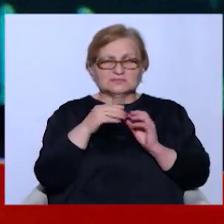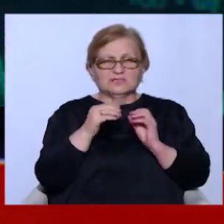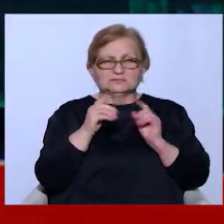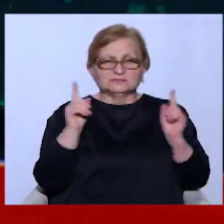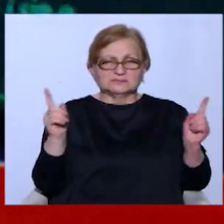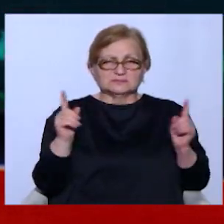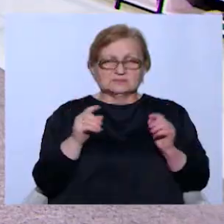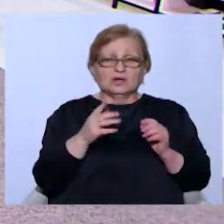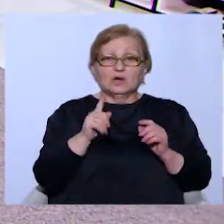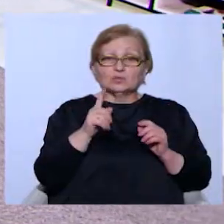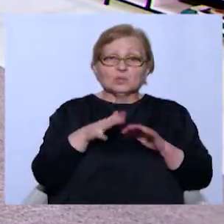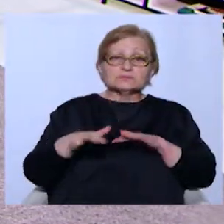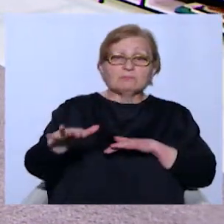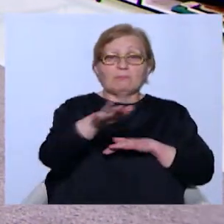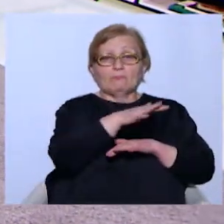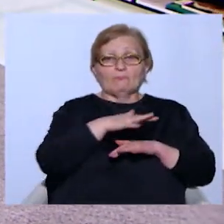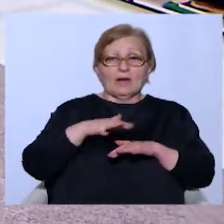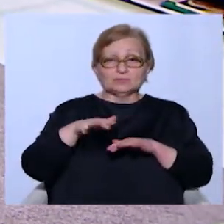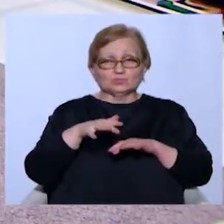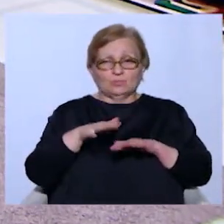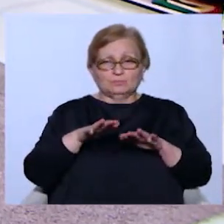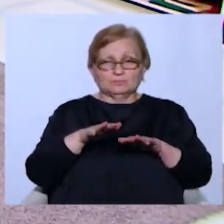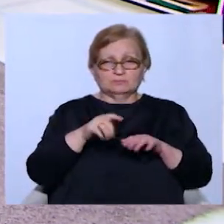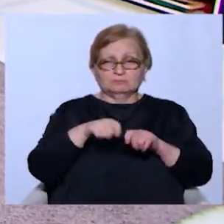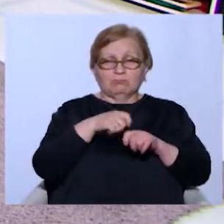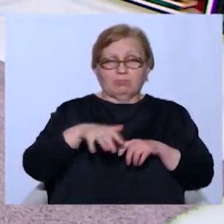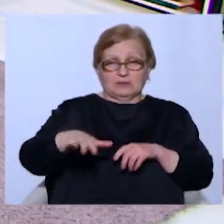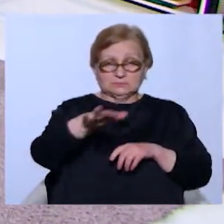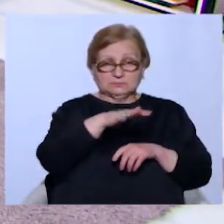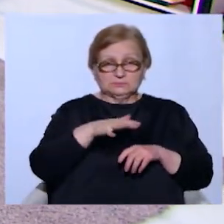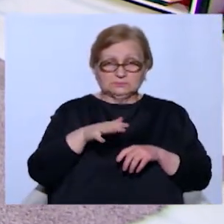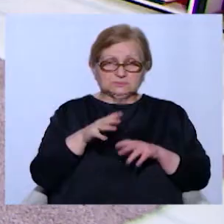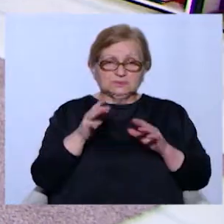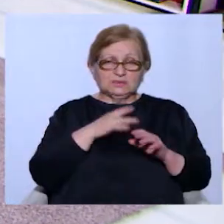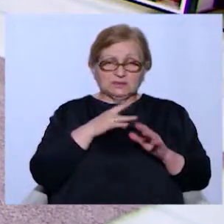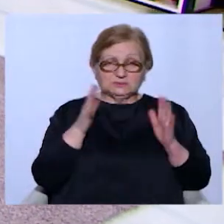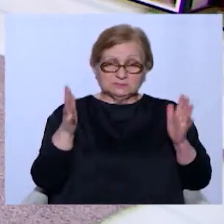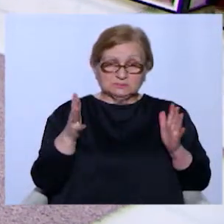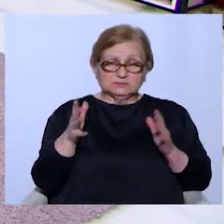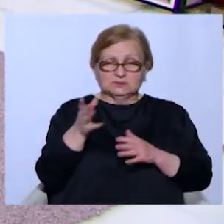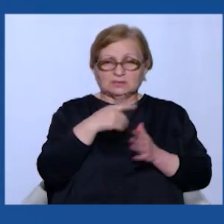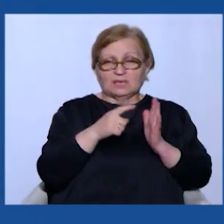როგორც ფართობი თეთრი RS-ი გაყოფილი მთლიან